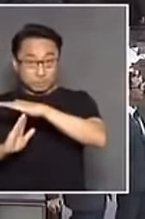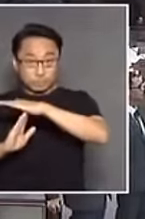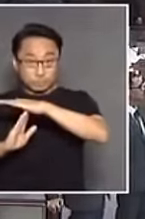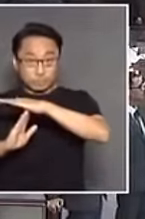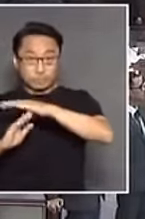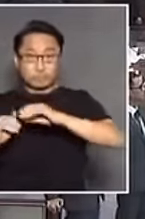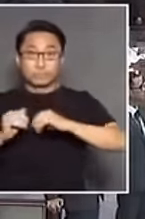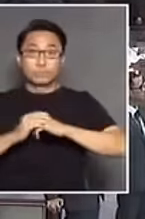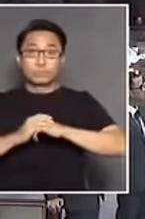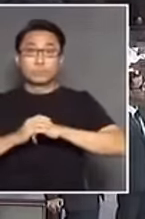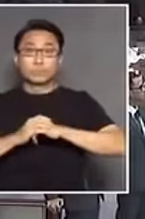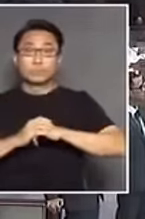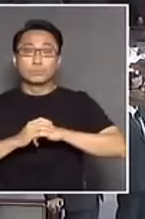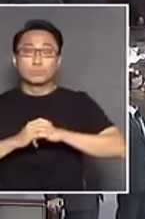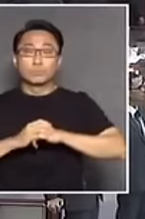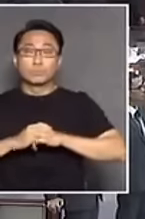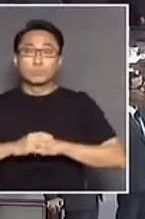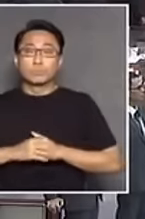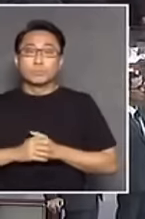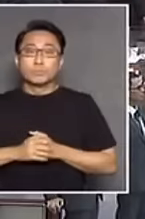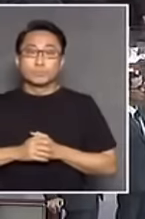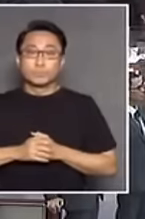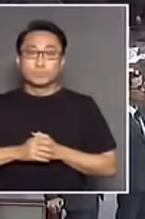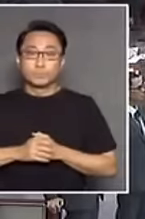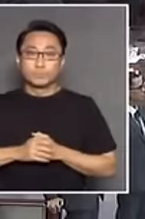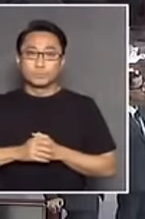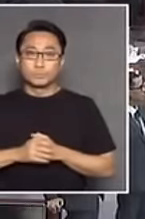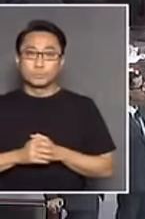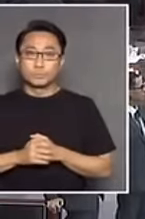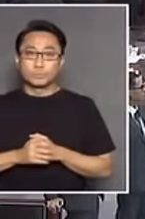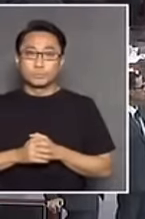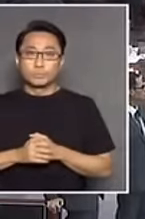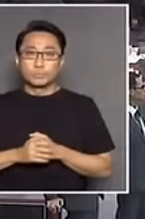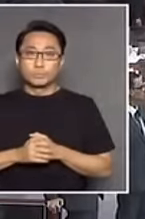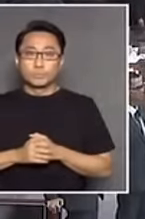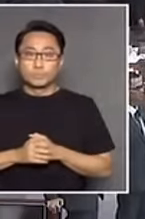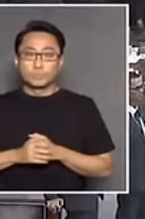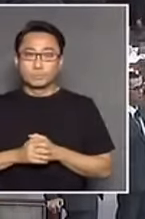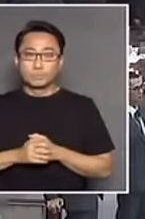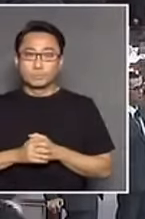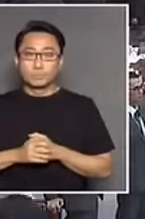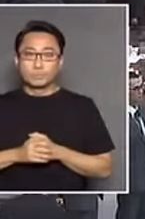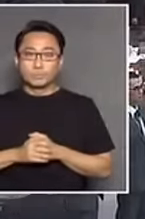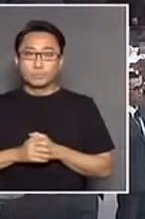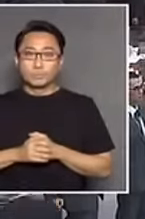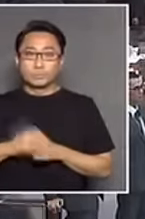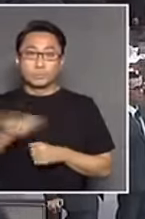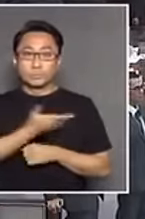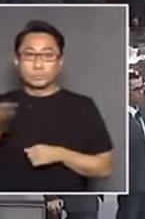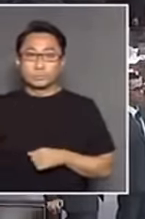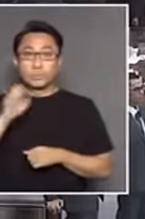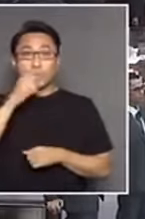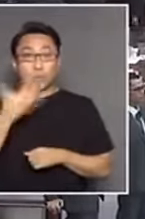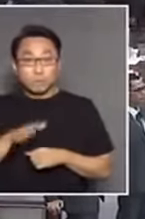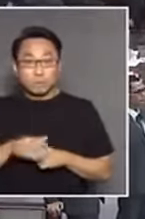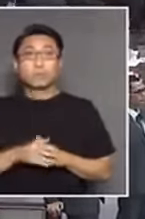免得住嗱，咁樣咧就請佢哋嗱，咁所以有三位我哋唔派得票啦。 我哋頭先講咗有三